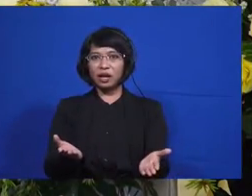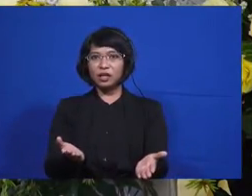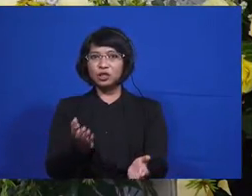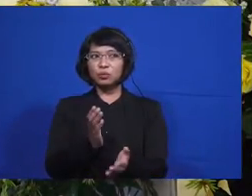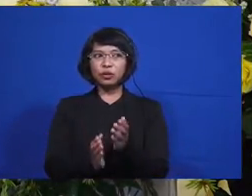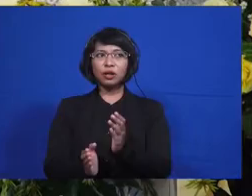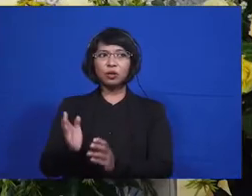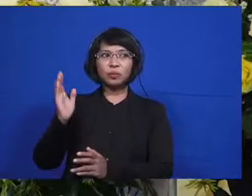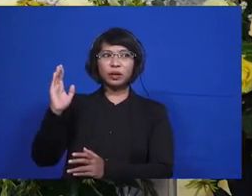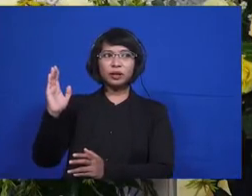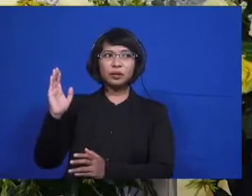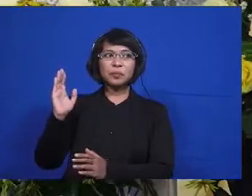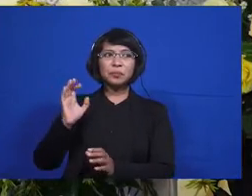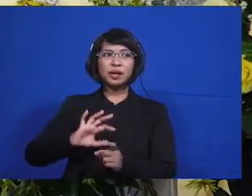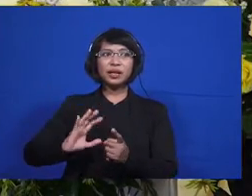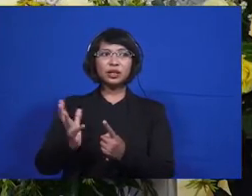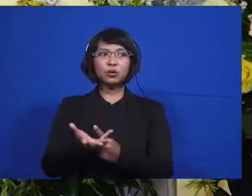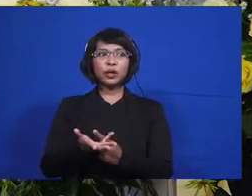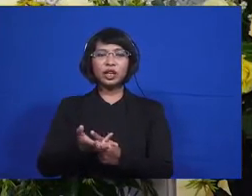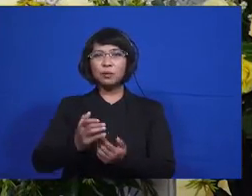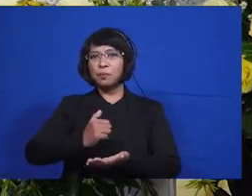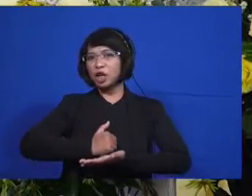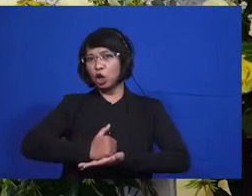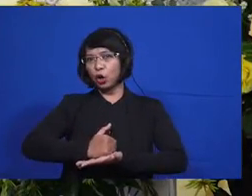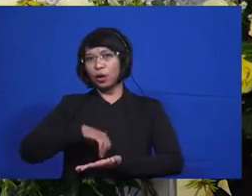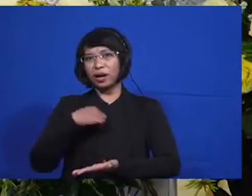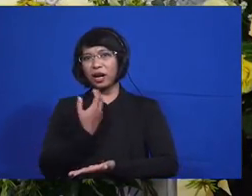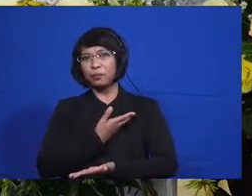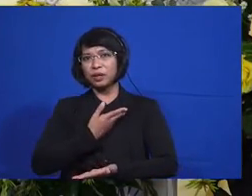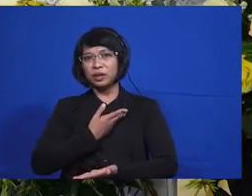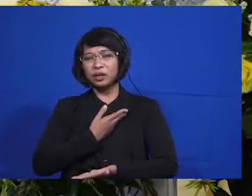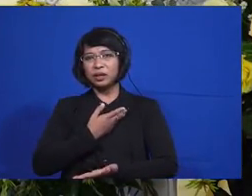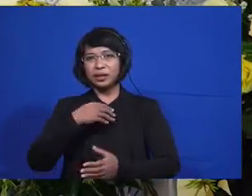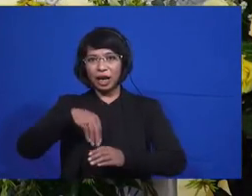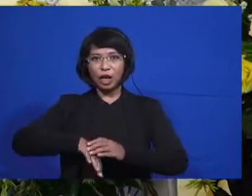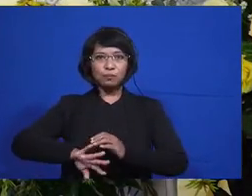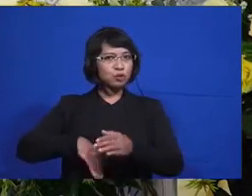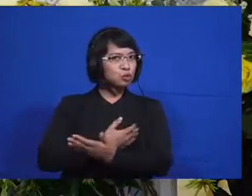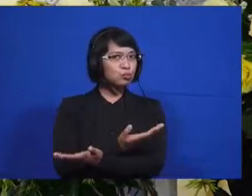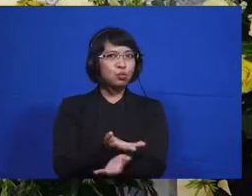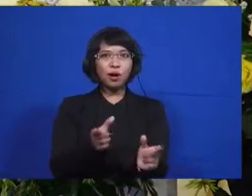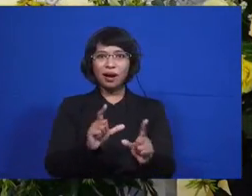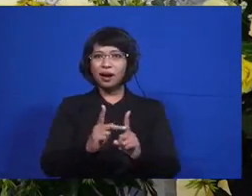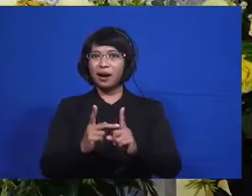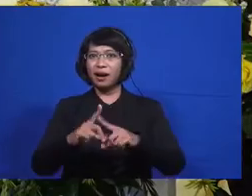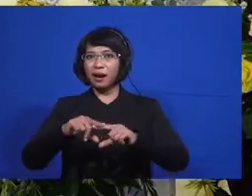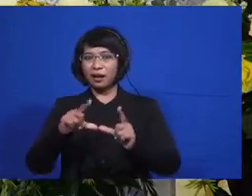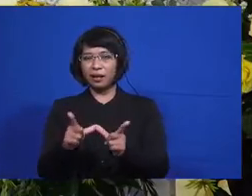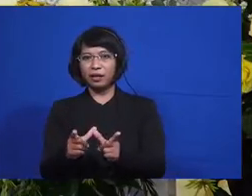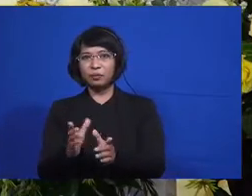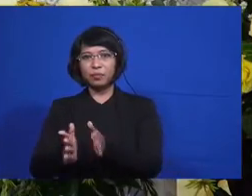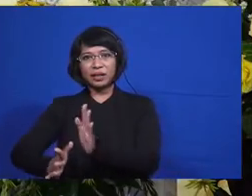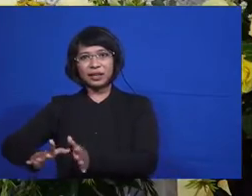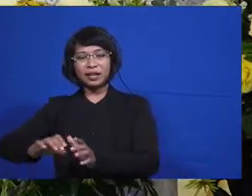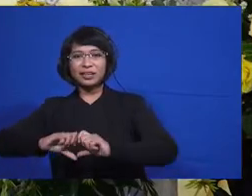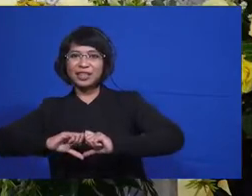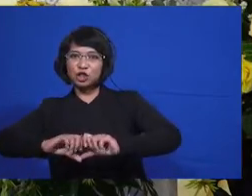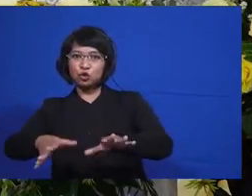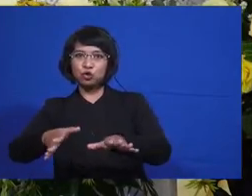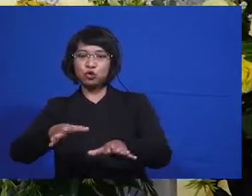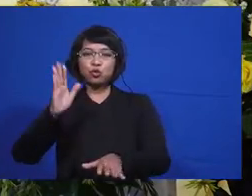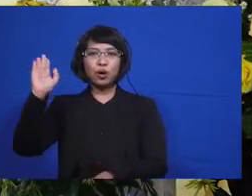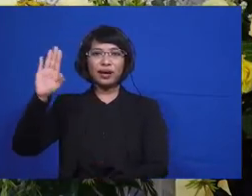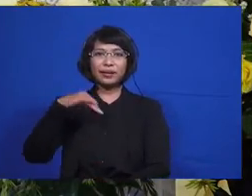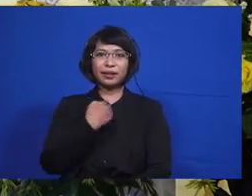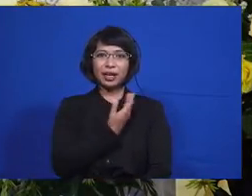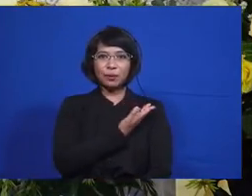Engkau berkenan melindungi dan menolong kami dalam segala hal. Dengan pengantaraan Kristus, Tuhan kami.